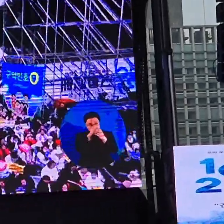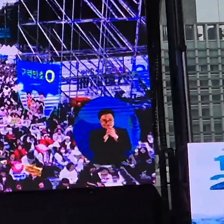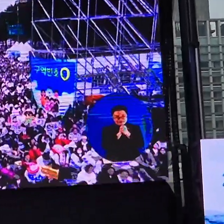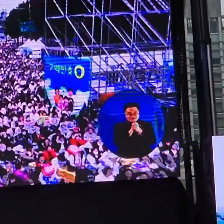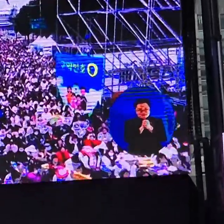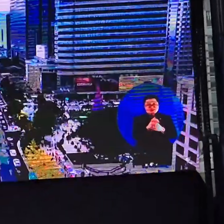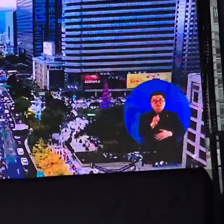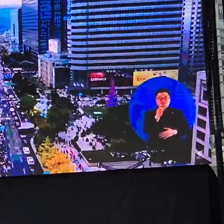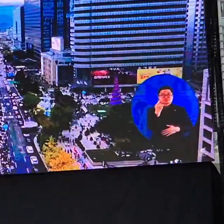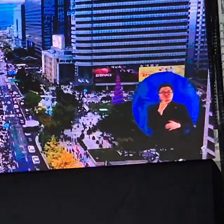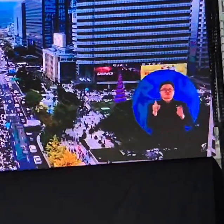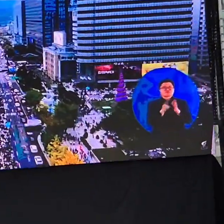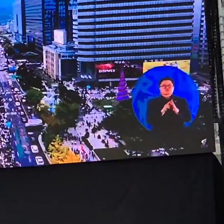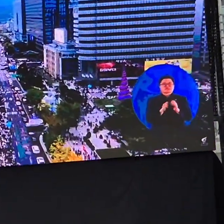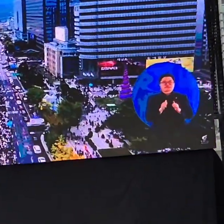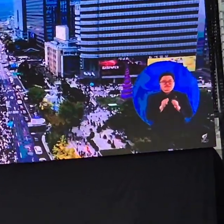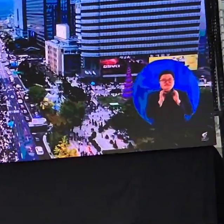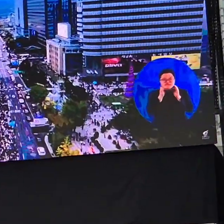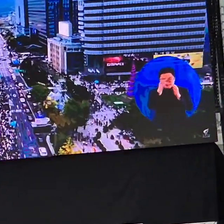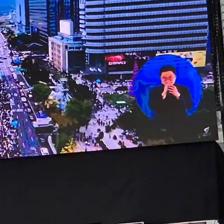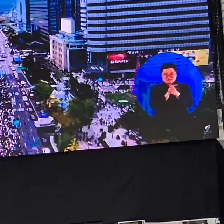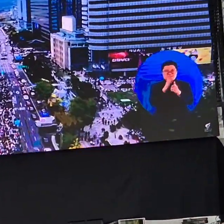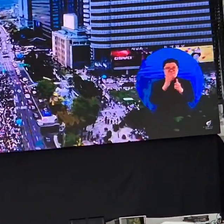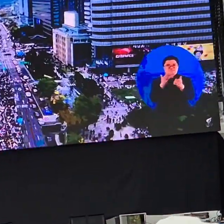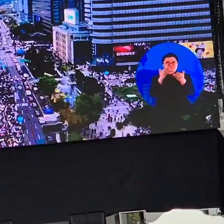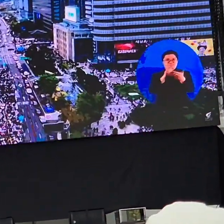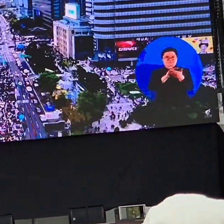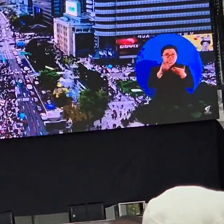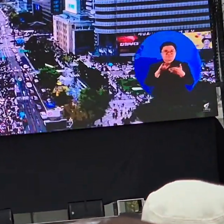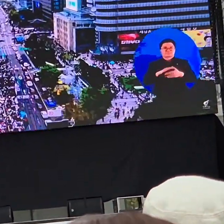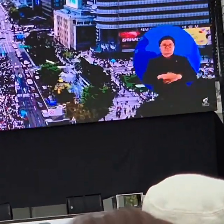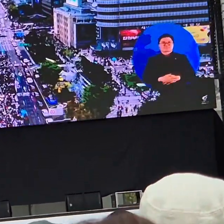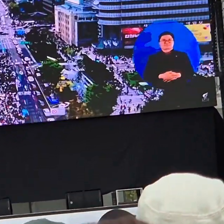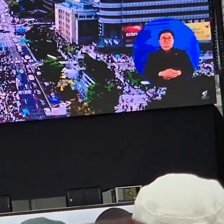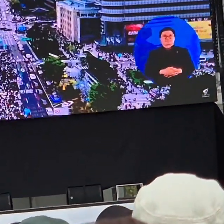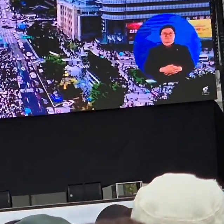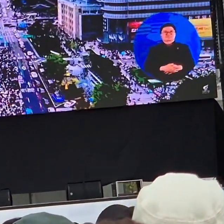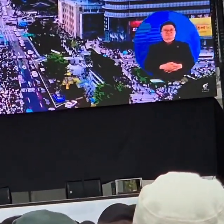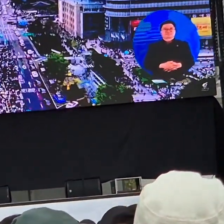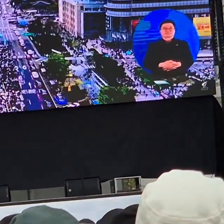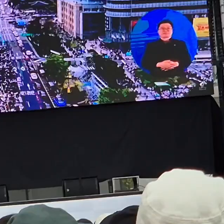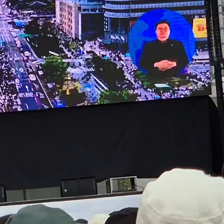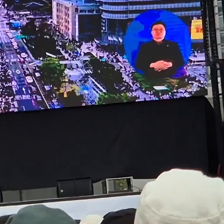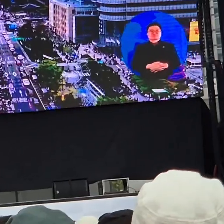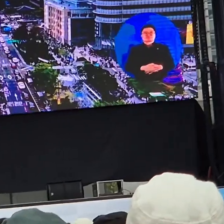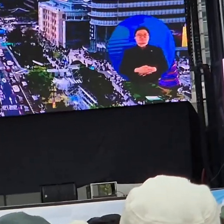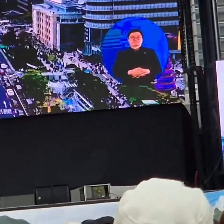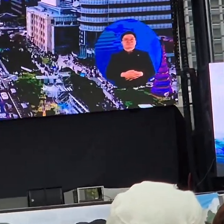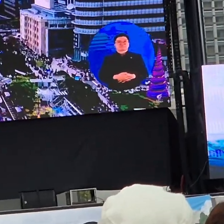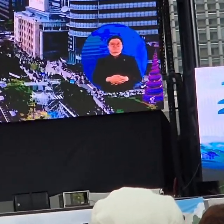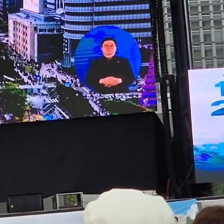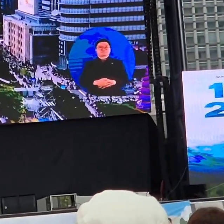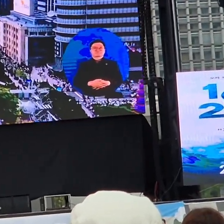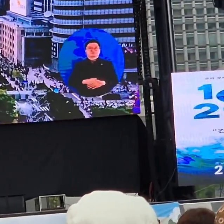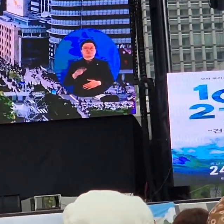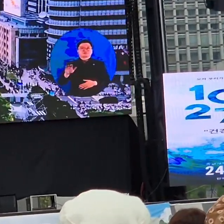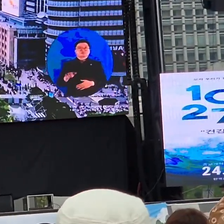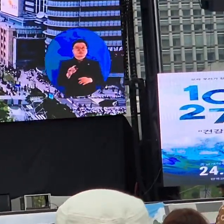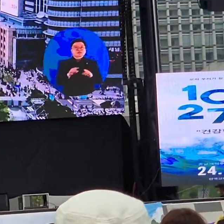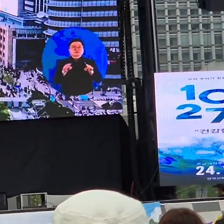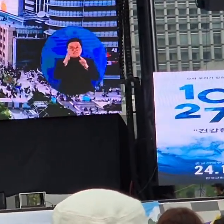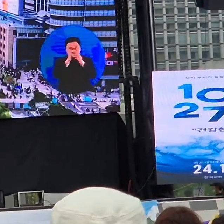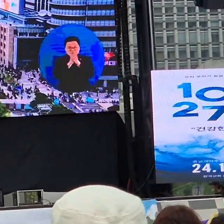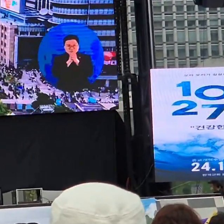간절히 기도하시기 바랍니다. By prayer the glory of Christ will shine upon our nations. 우리가 함께 기도할